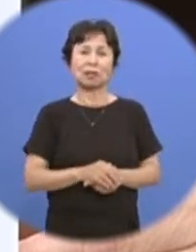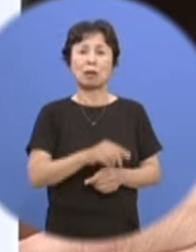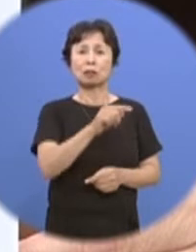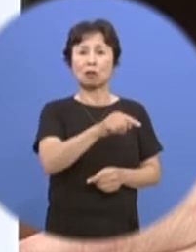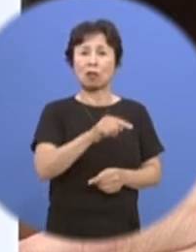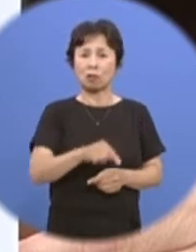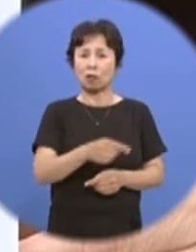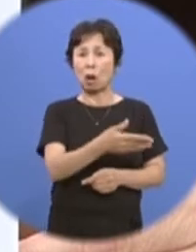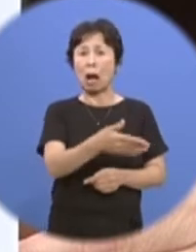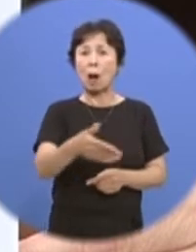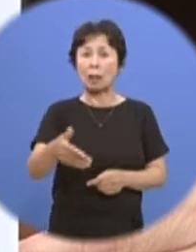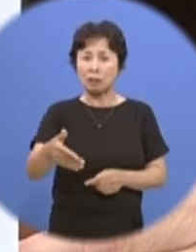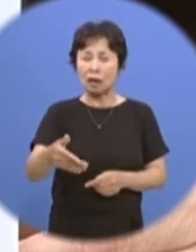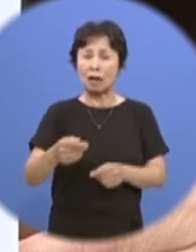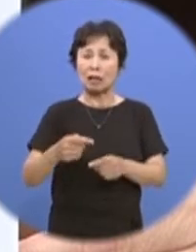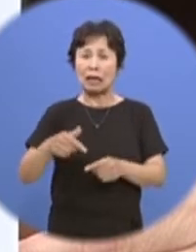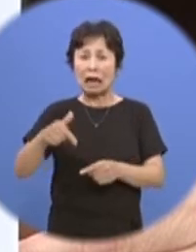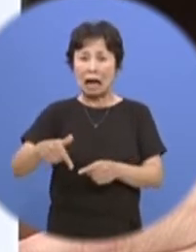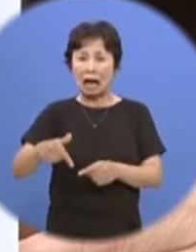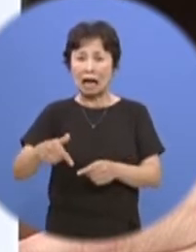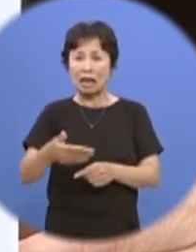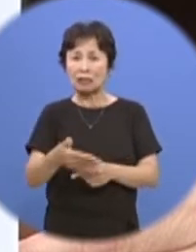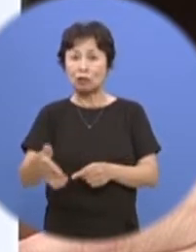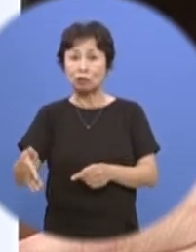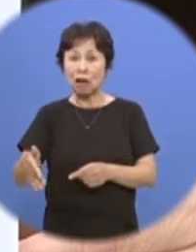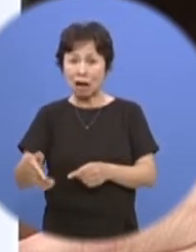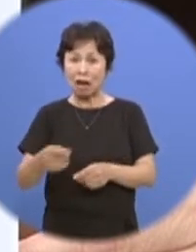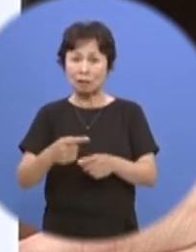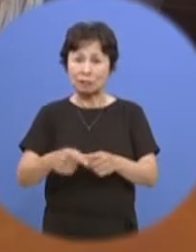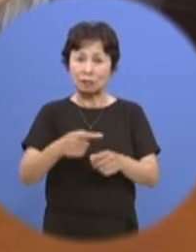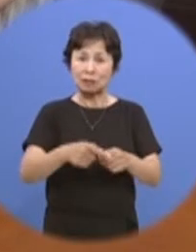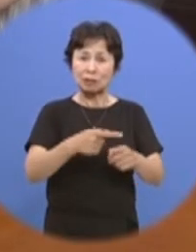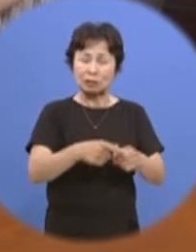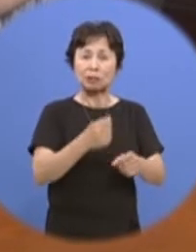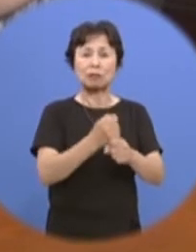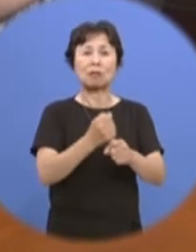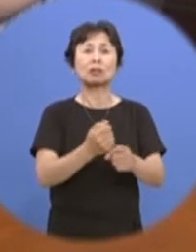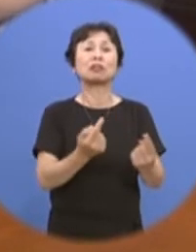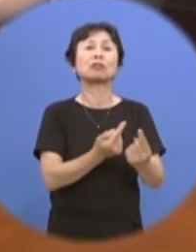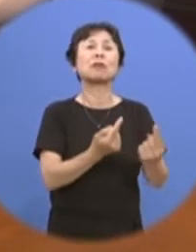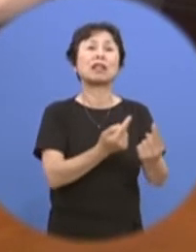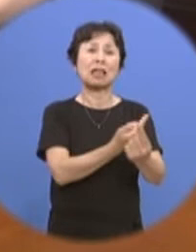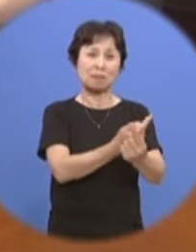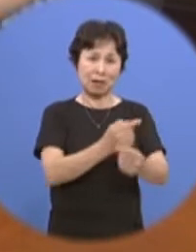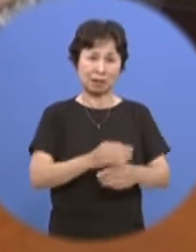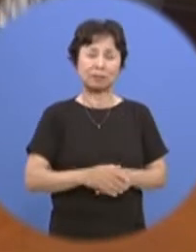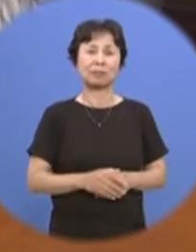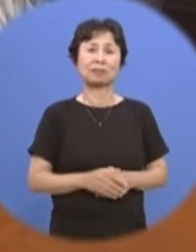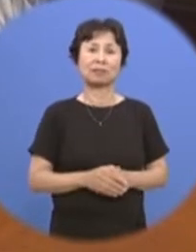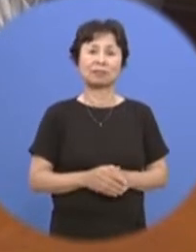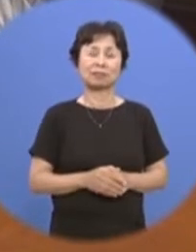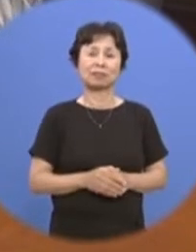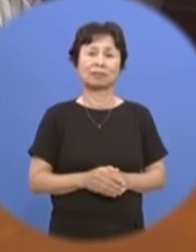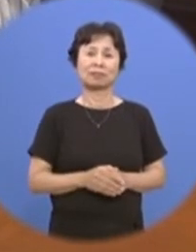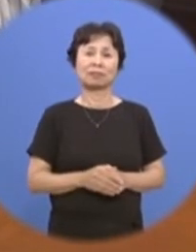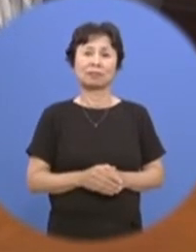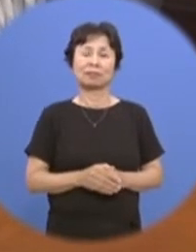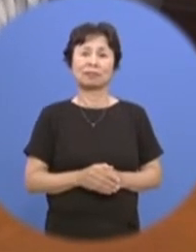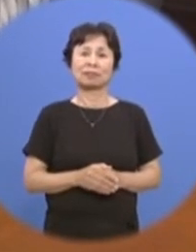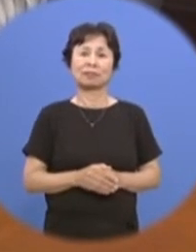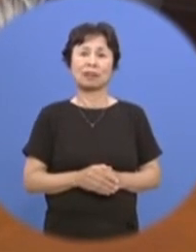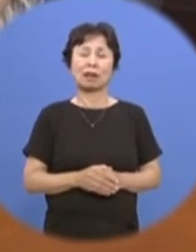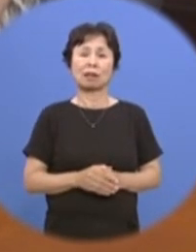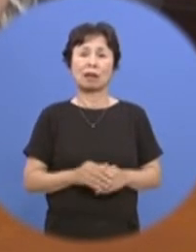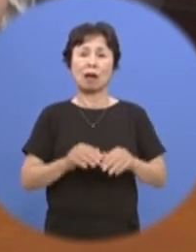については少しずつ下からということになっていきますね。 なるほど、はい、河川整備を進めていくということですが、洪水対